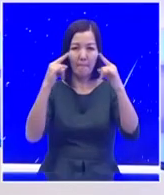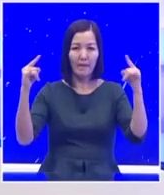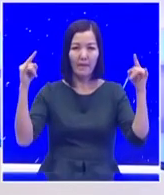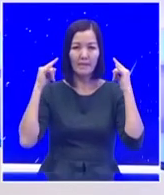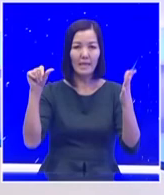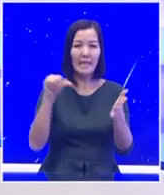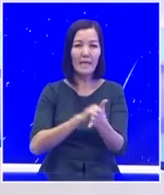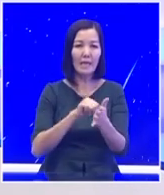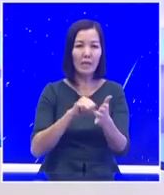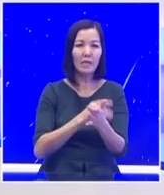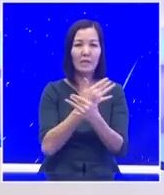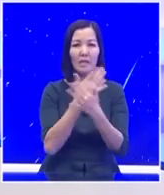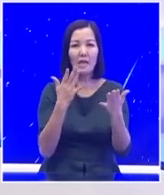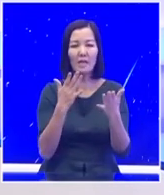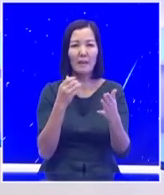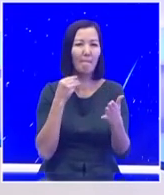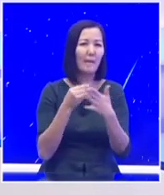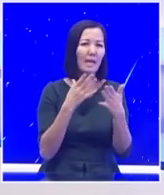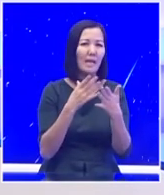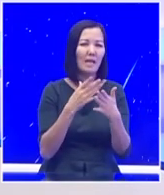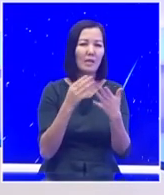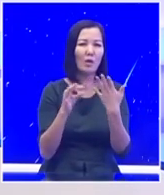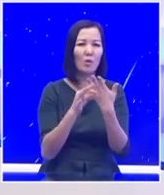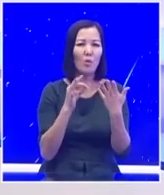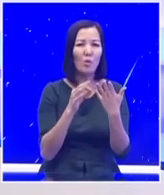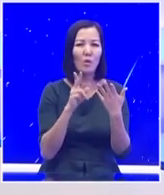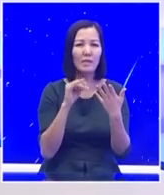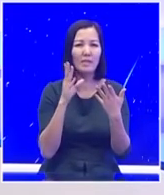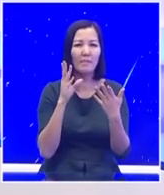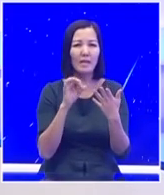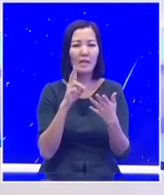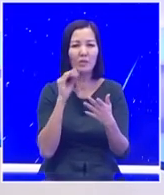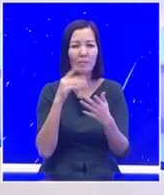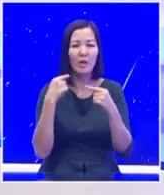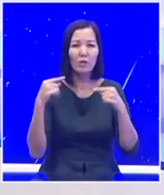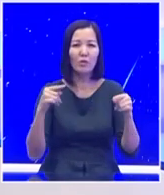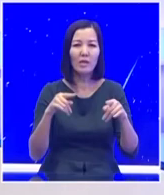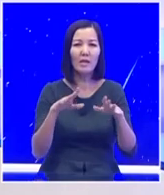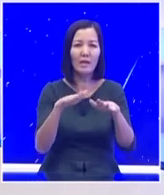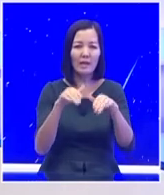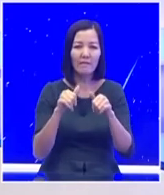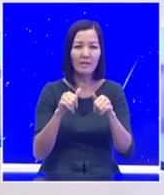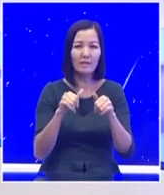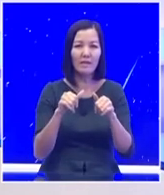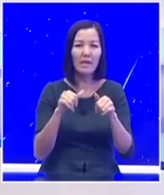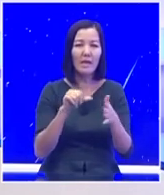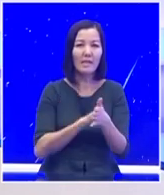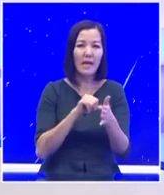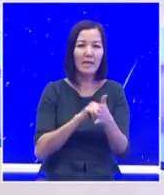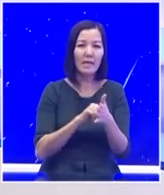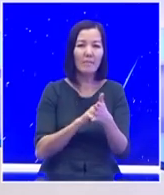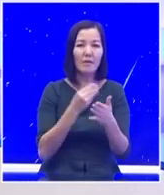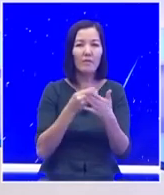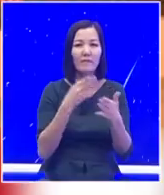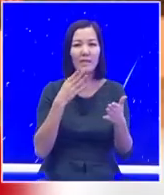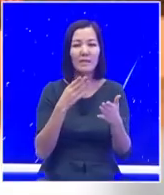Наркотические средства украшены бриллиантом «Кольт» 45-го знаменитого «Эль Чапо» и другие конфискованные у наркобаронов ценности